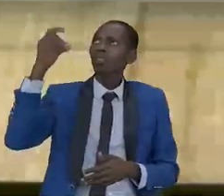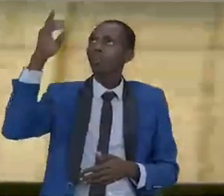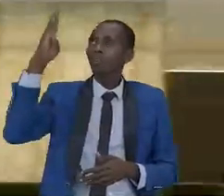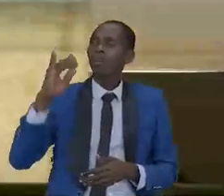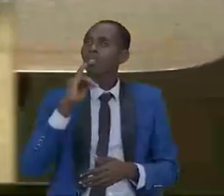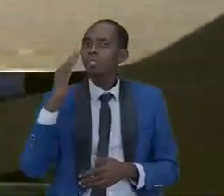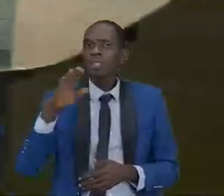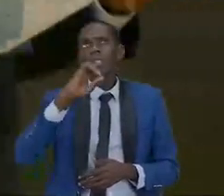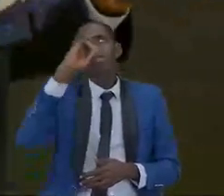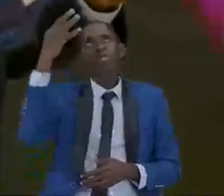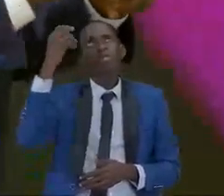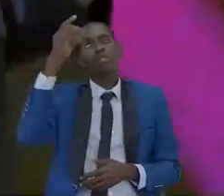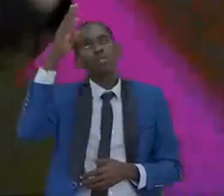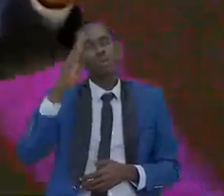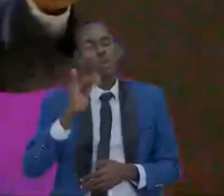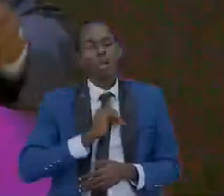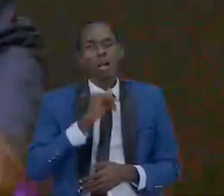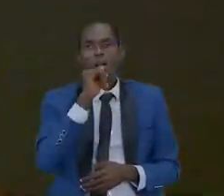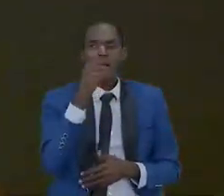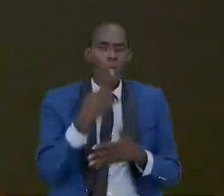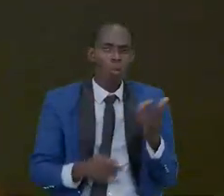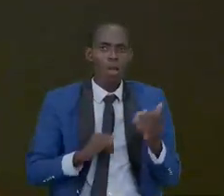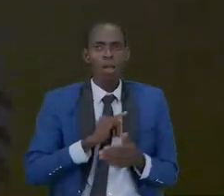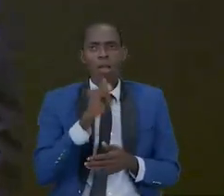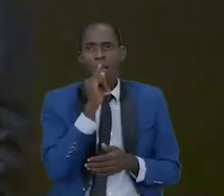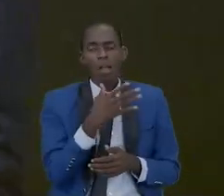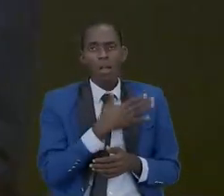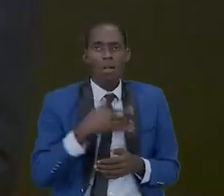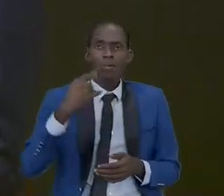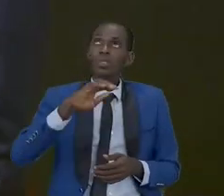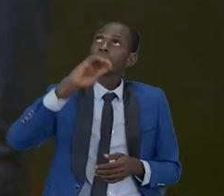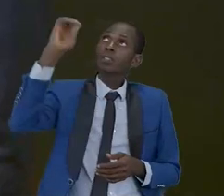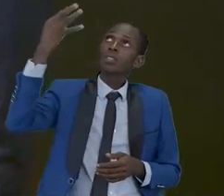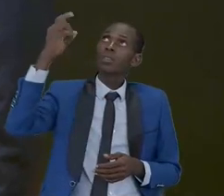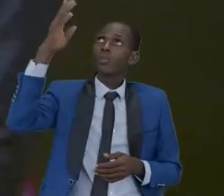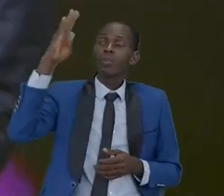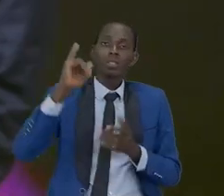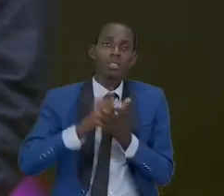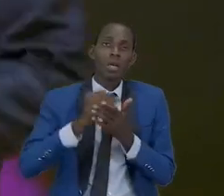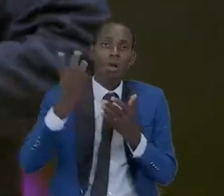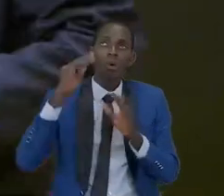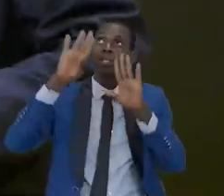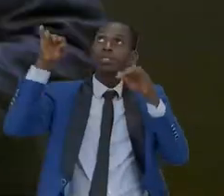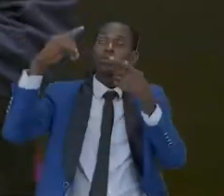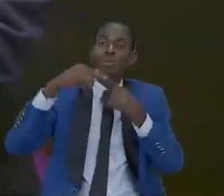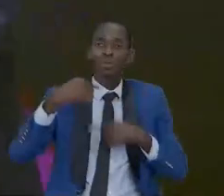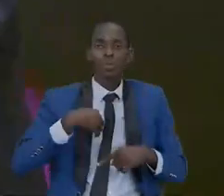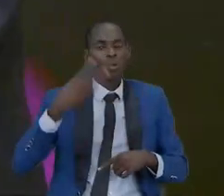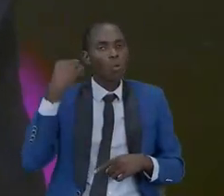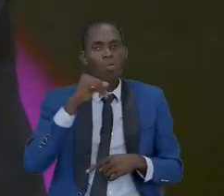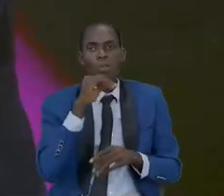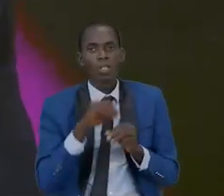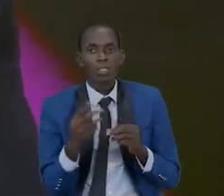et là je traverse tel problème la grâce de Dieu est là je suis ce que je suis et la grâce qui m'a été donnée n'a pas été veine